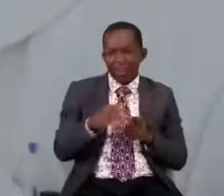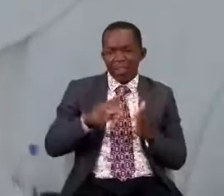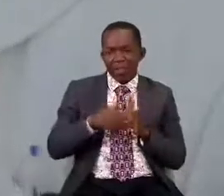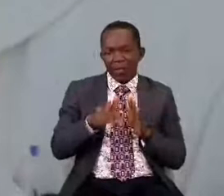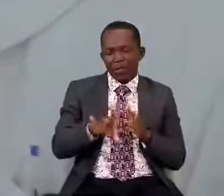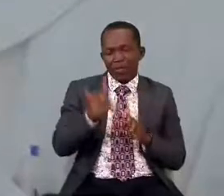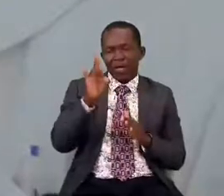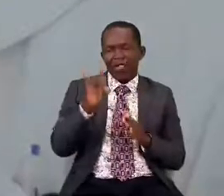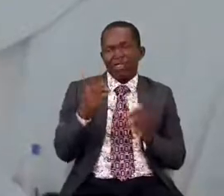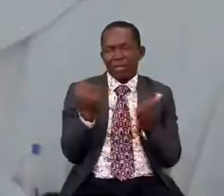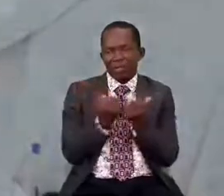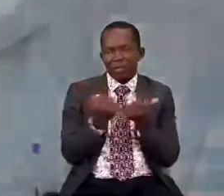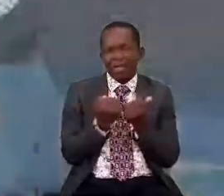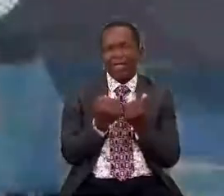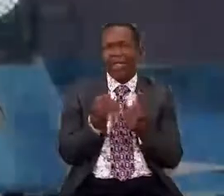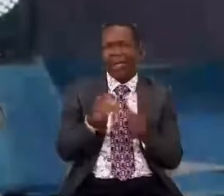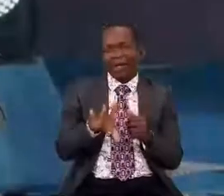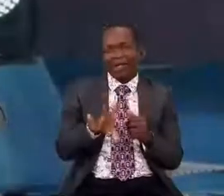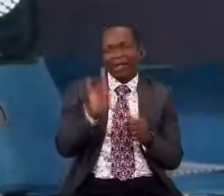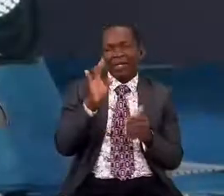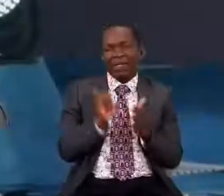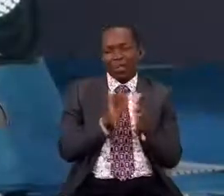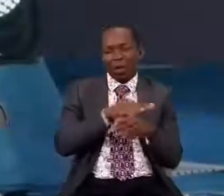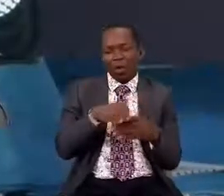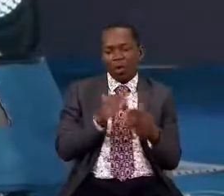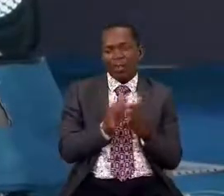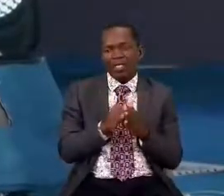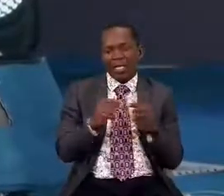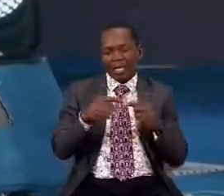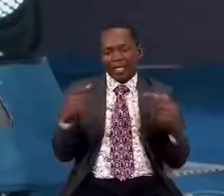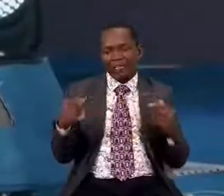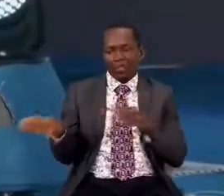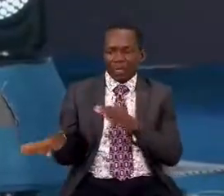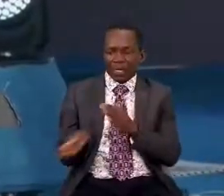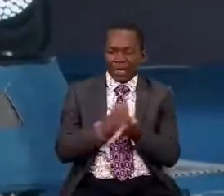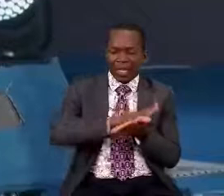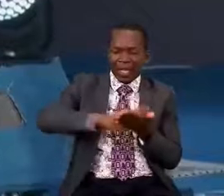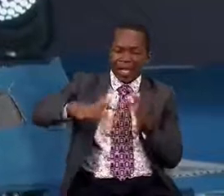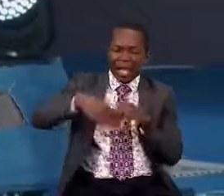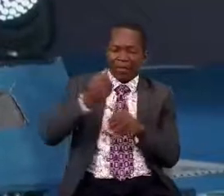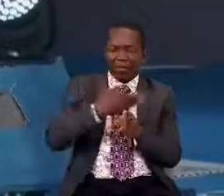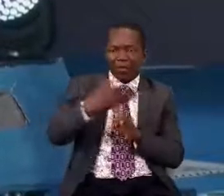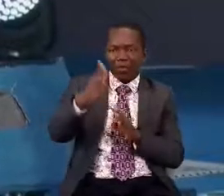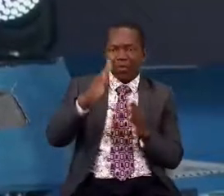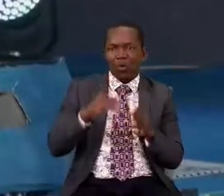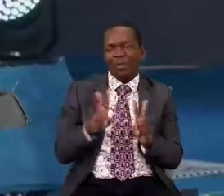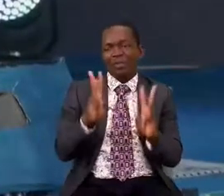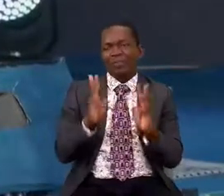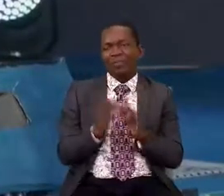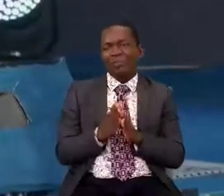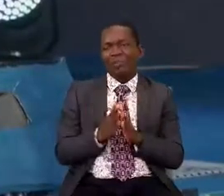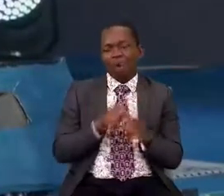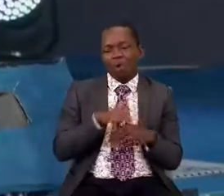chemin. Tous ces gens, avec leur langage dur, avec leurs propos